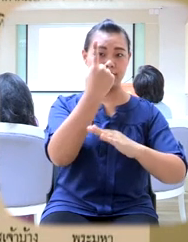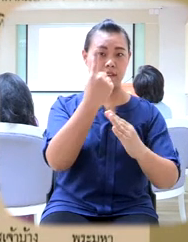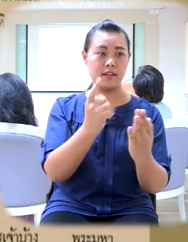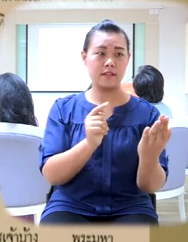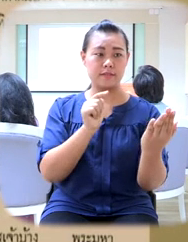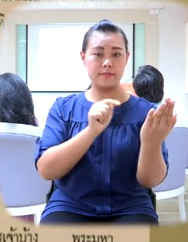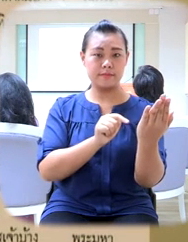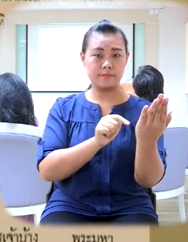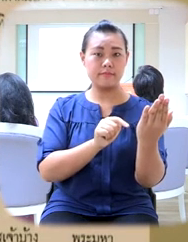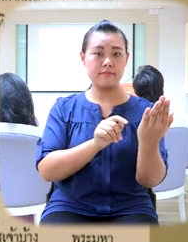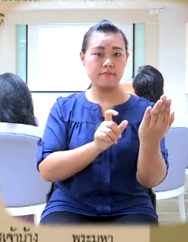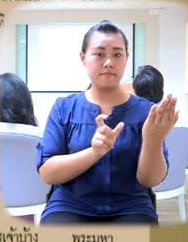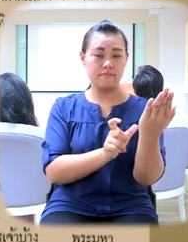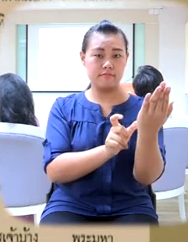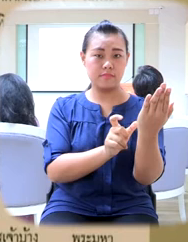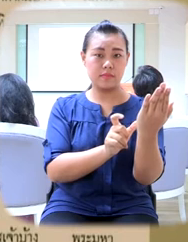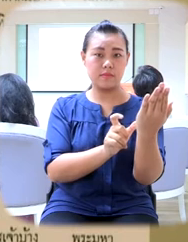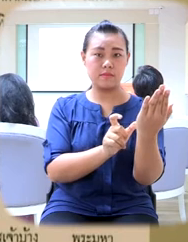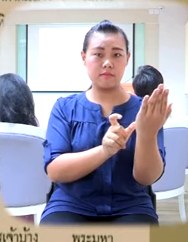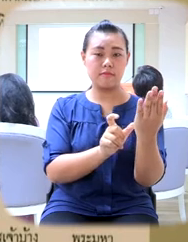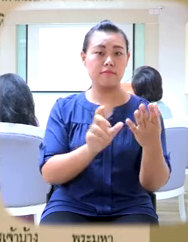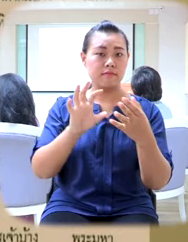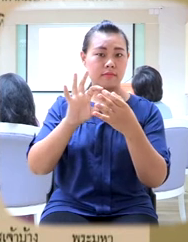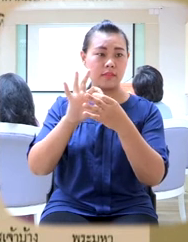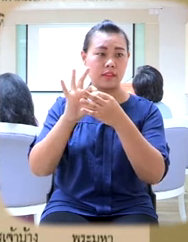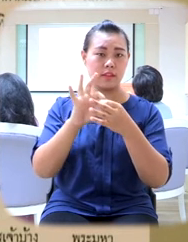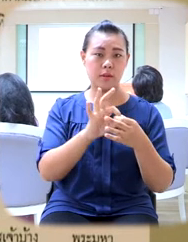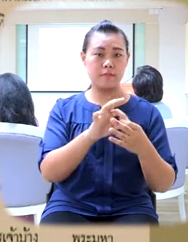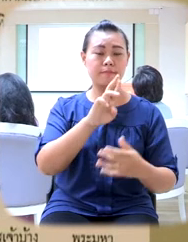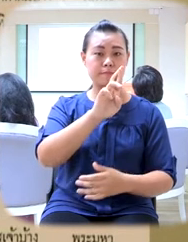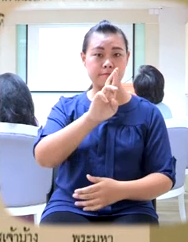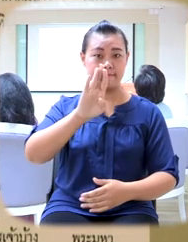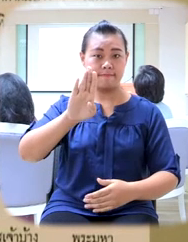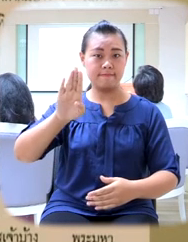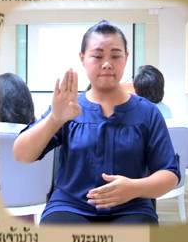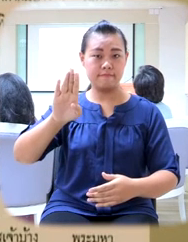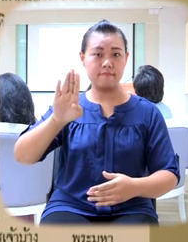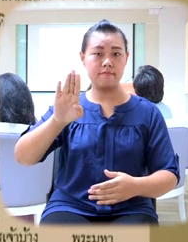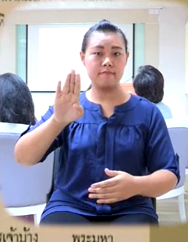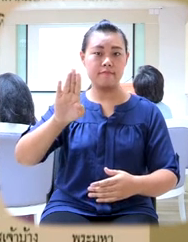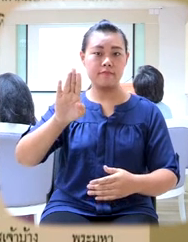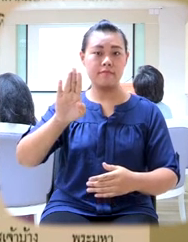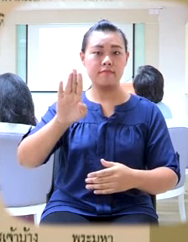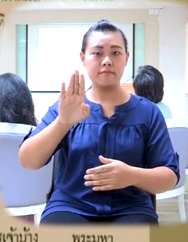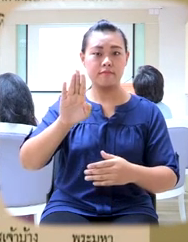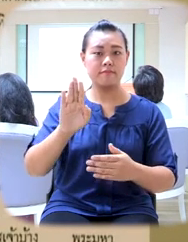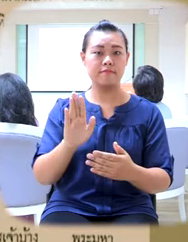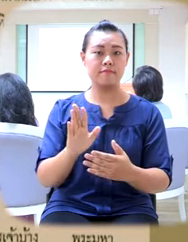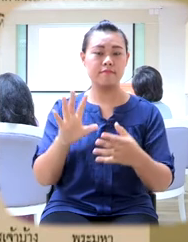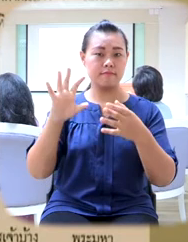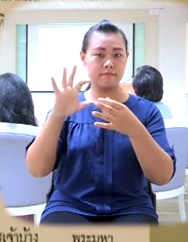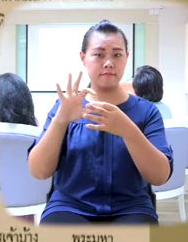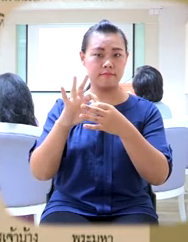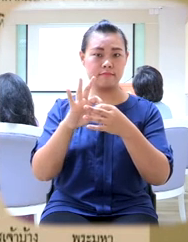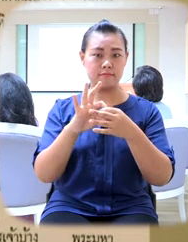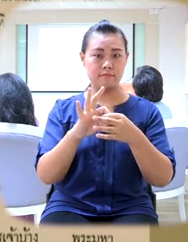จัดเก็บรวบรวมเป็นระบบตั้งแต่ในสมัยสุโขทัยลงมาเนี่ยก็คือในไตรภูมิพระร่วงเพราะว่าเล่มนี้มีการอ้างถึงคัมภีร์เหล่านี้แล้วก็ถือว่